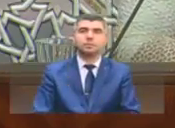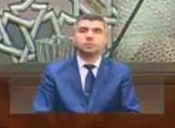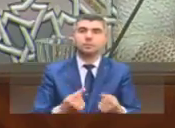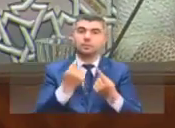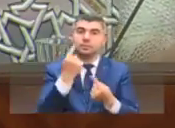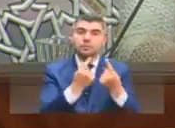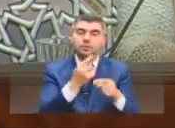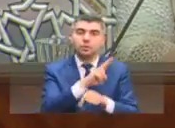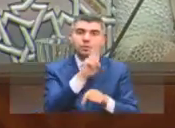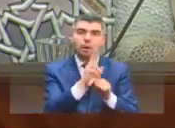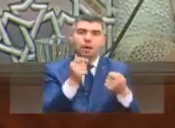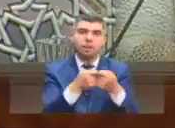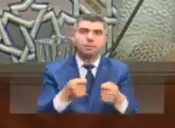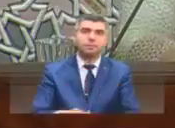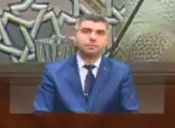حول الموضوع؟